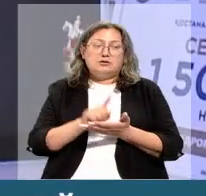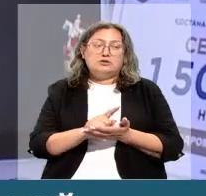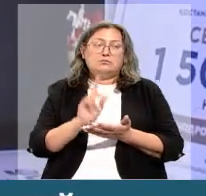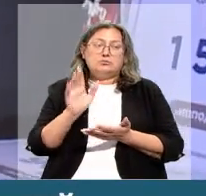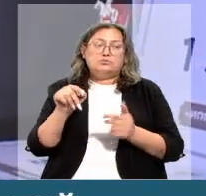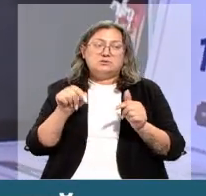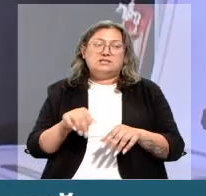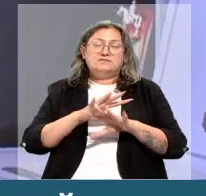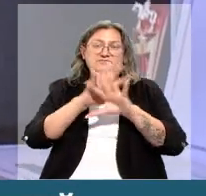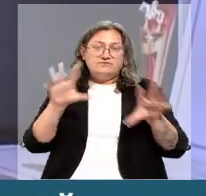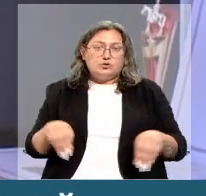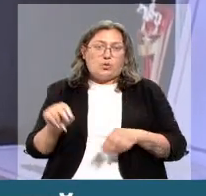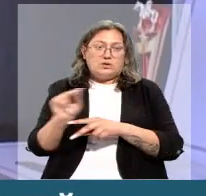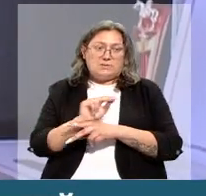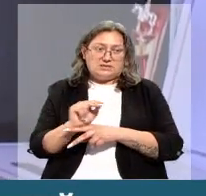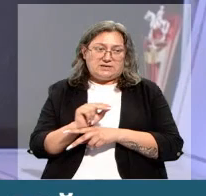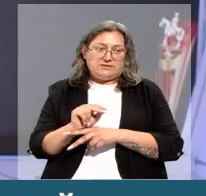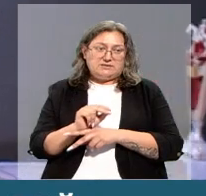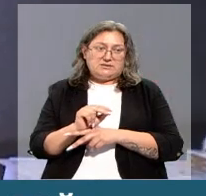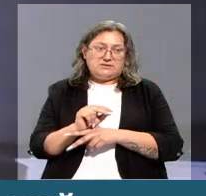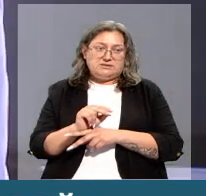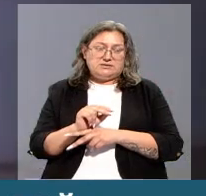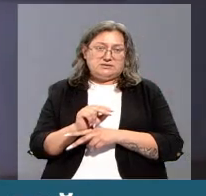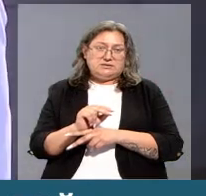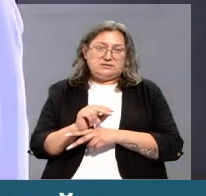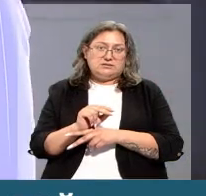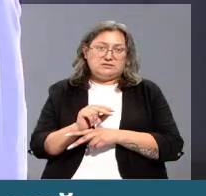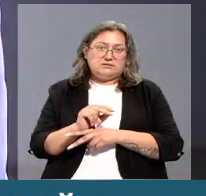будем здесь все отремонтировать,